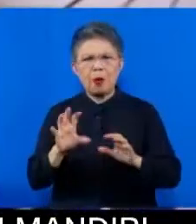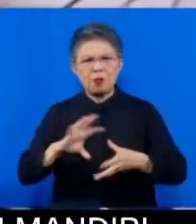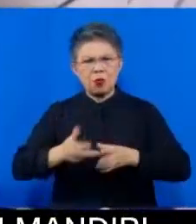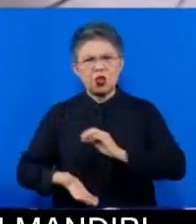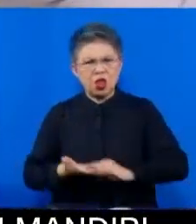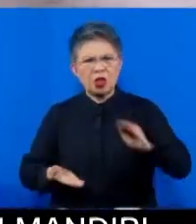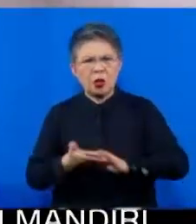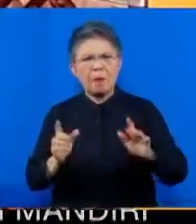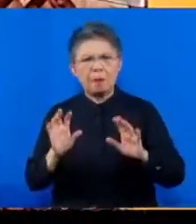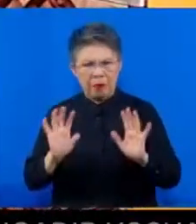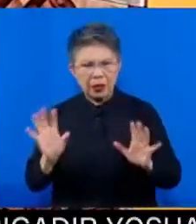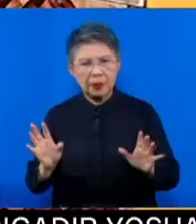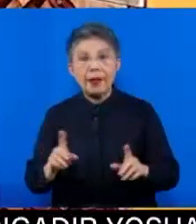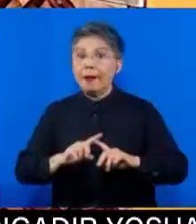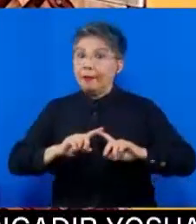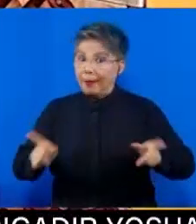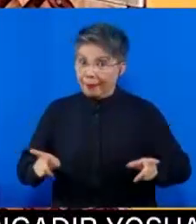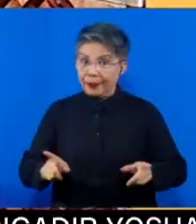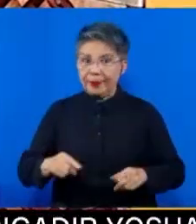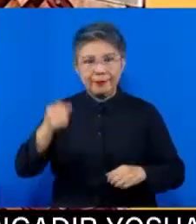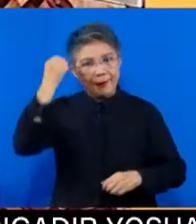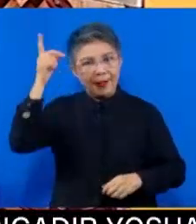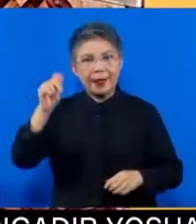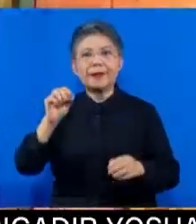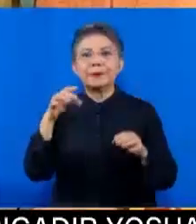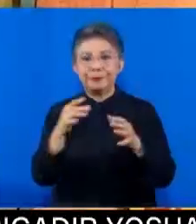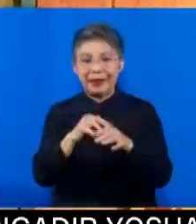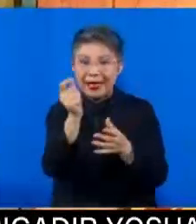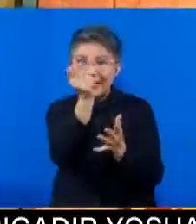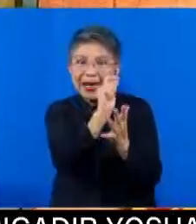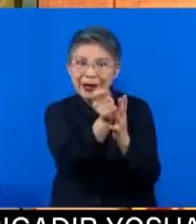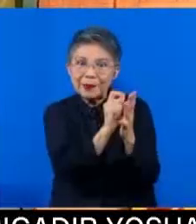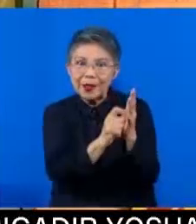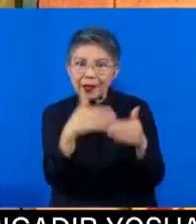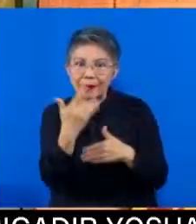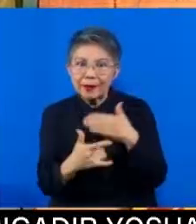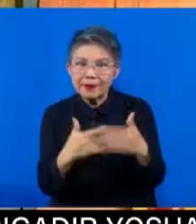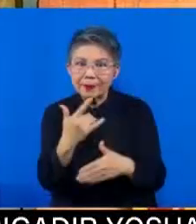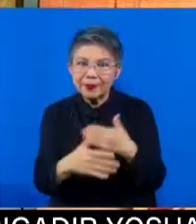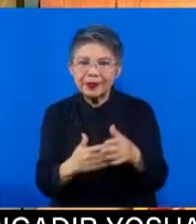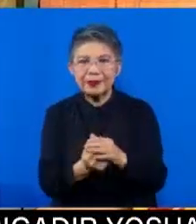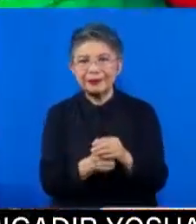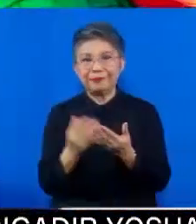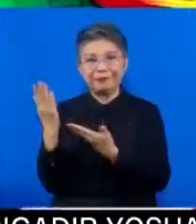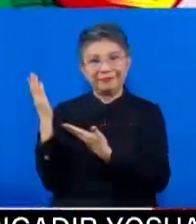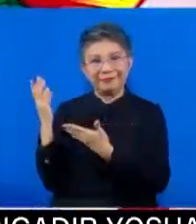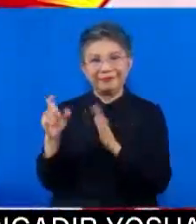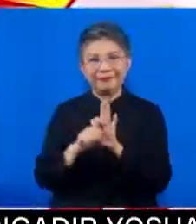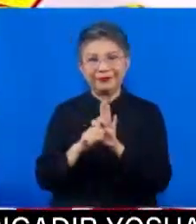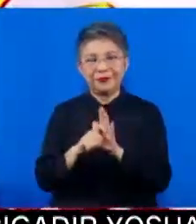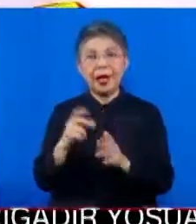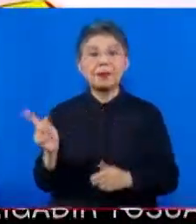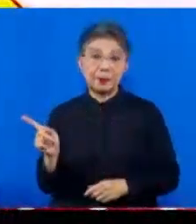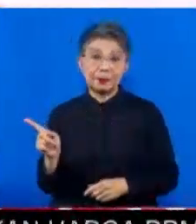alih-alih beralih ke banner, masih banyak penjual kuliner pecel lele konsisten menggunakan spanduk seperti ini.